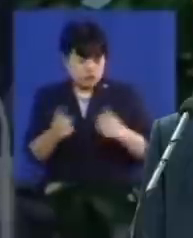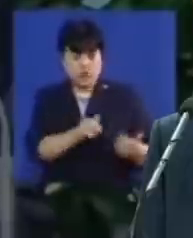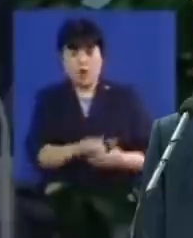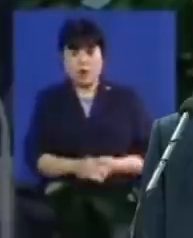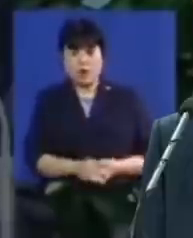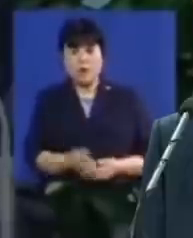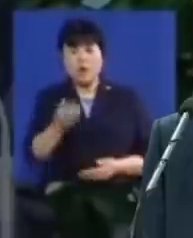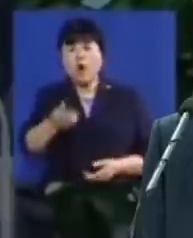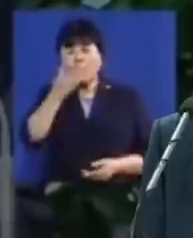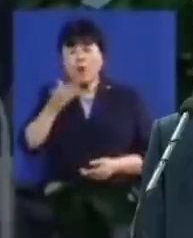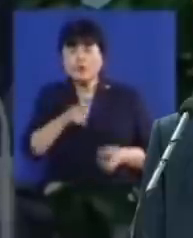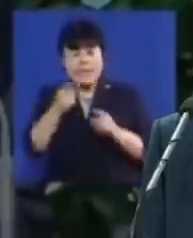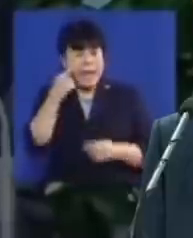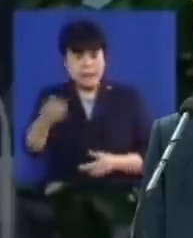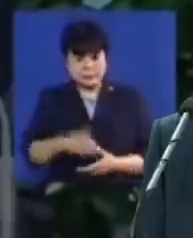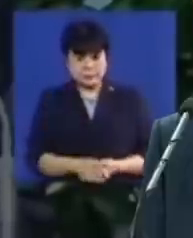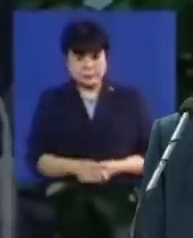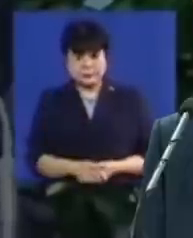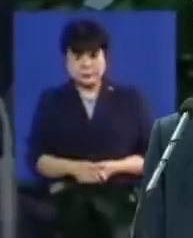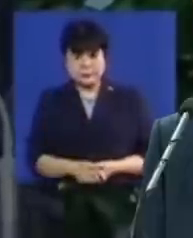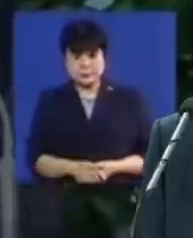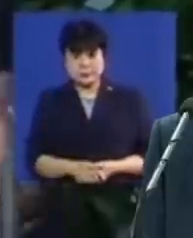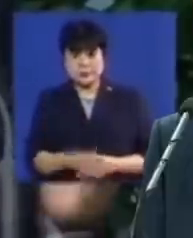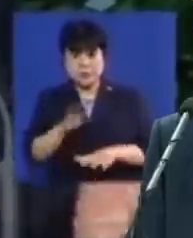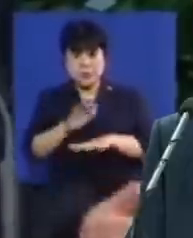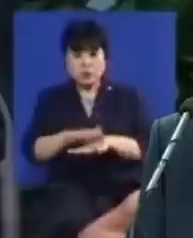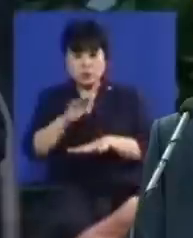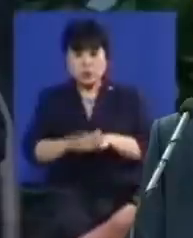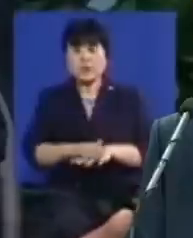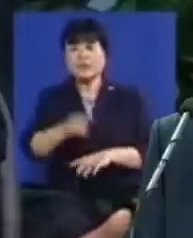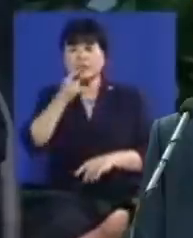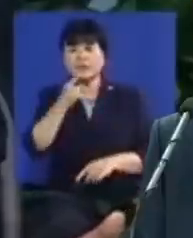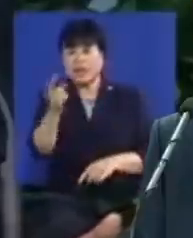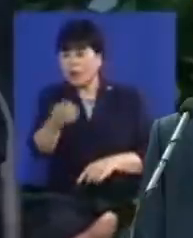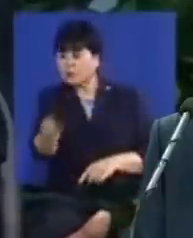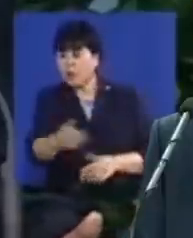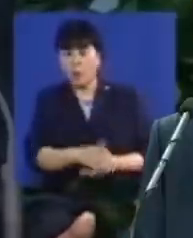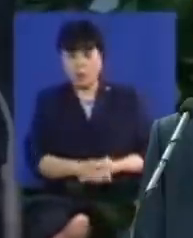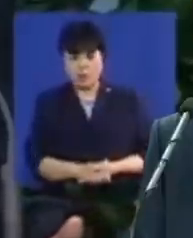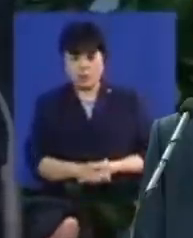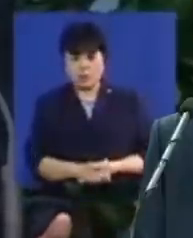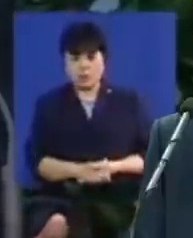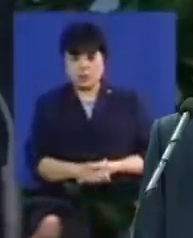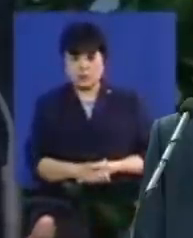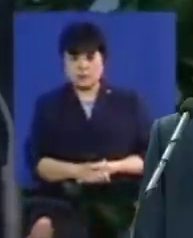무엇을 먹고 사는 말이냐. 논이 한 마지기 우리 논이 있냐.